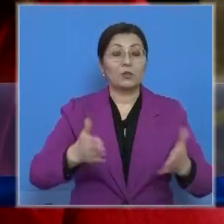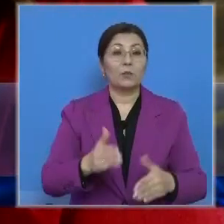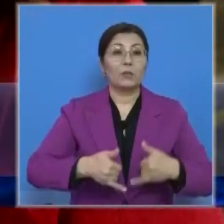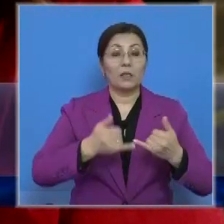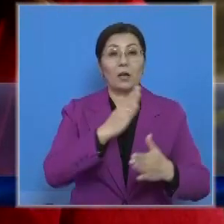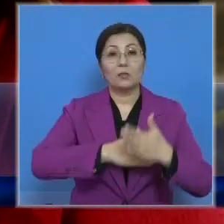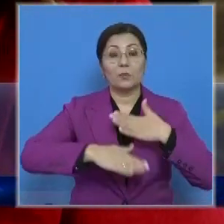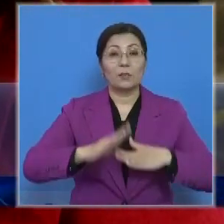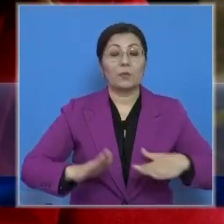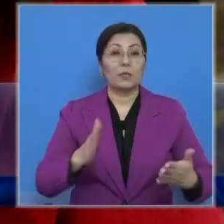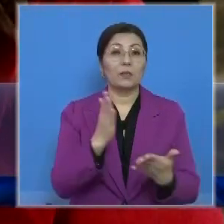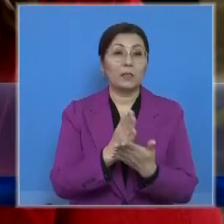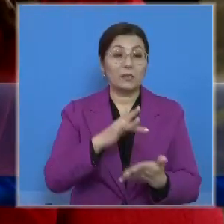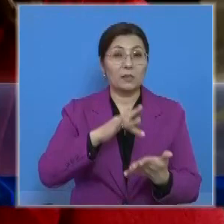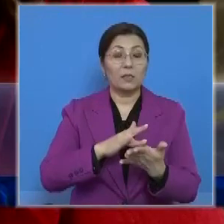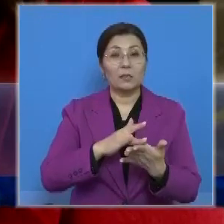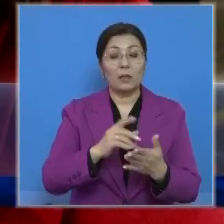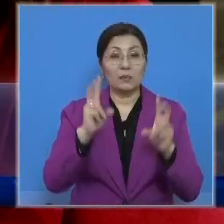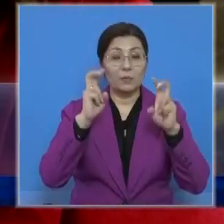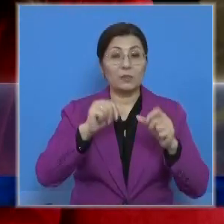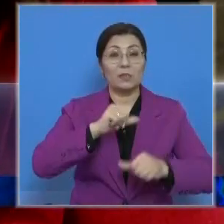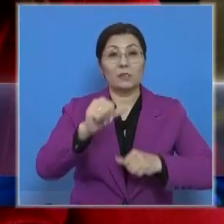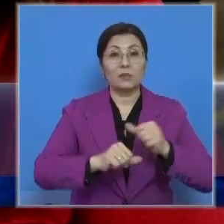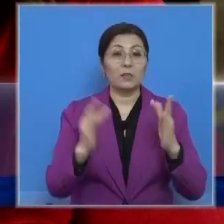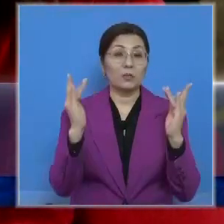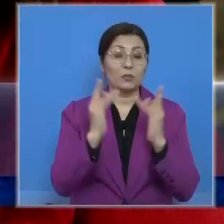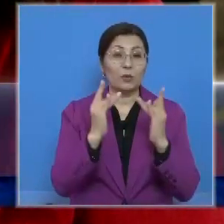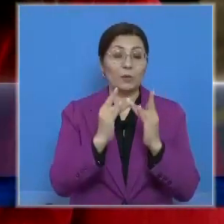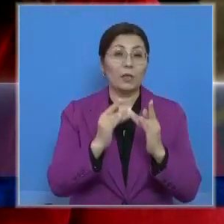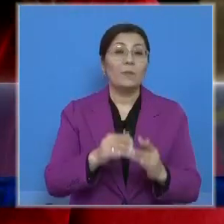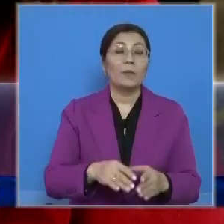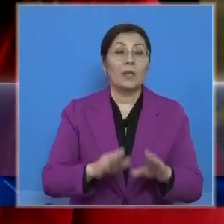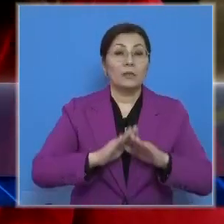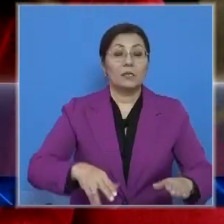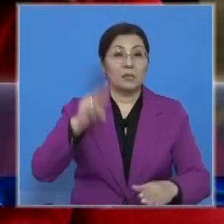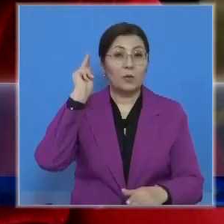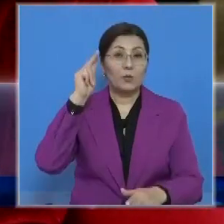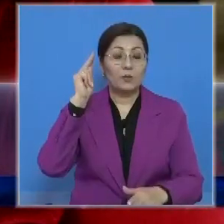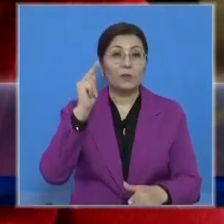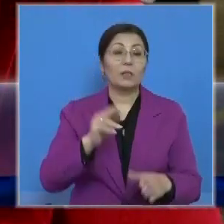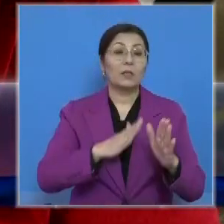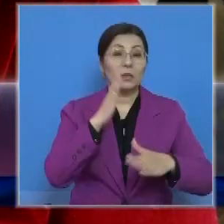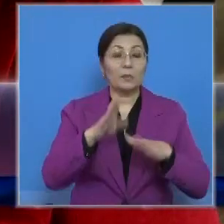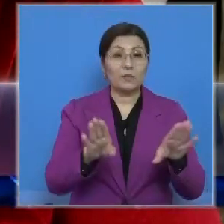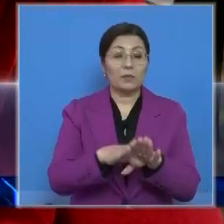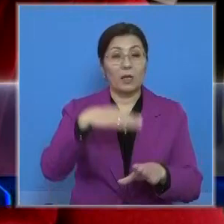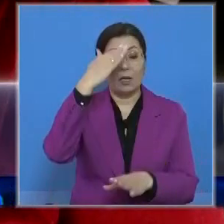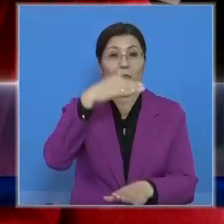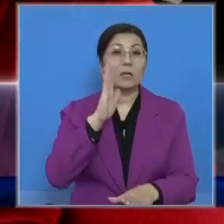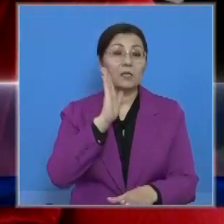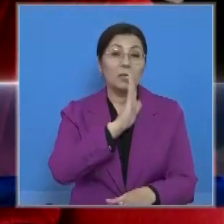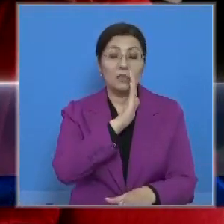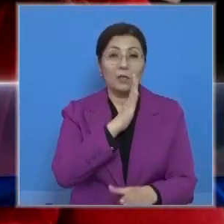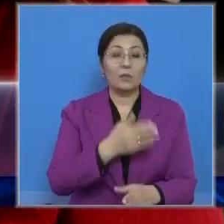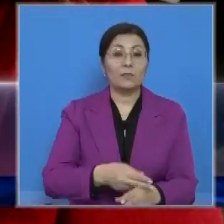особенных детей действуют специальные детсады из школы и интернаты дети там обучаются в том числе и язык у жестов А родители в большинстве